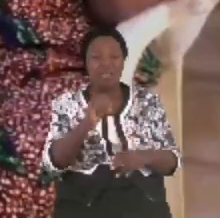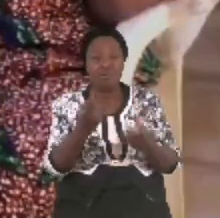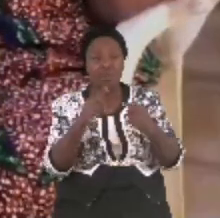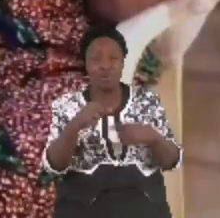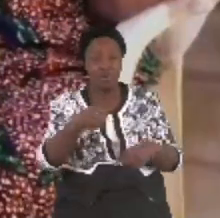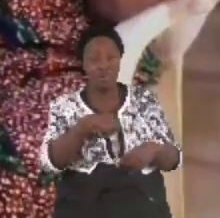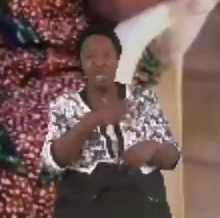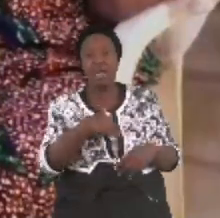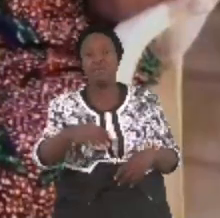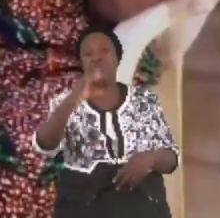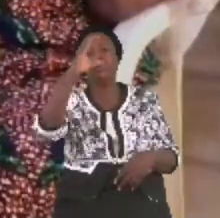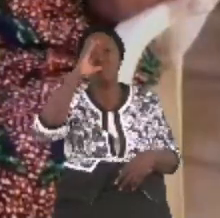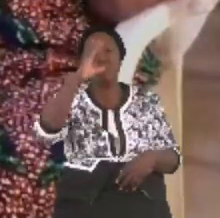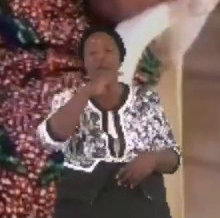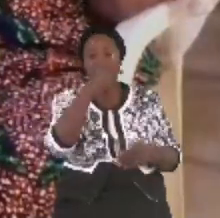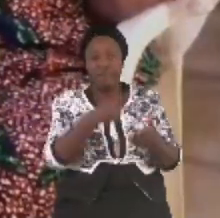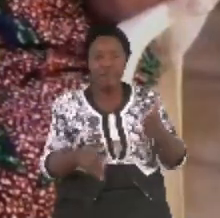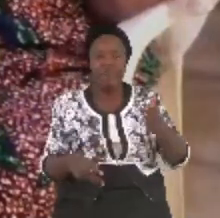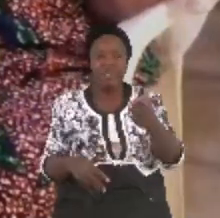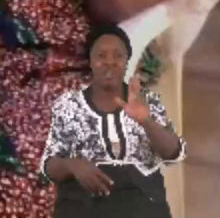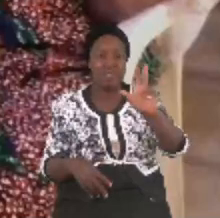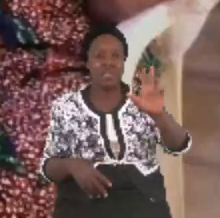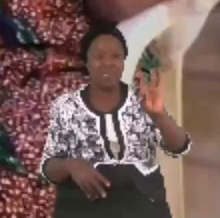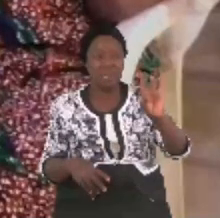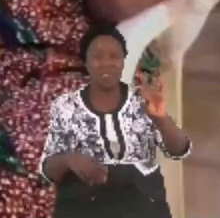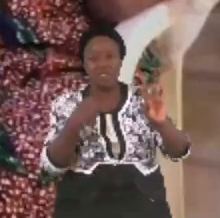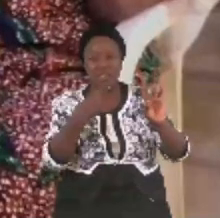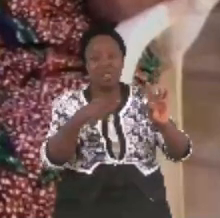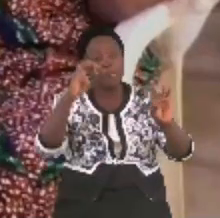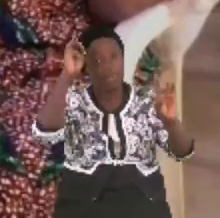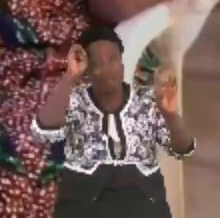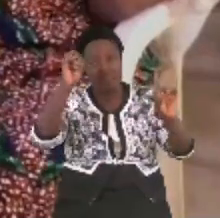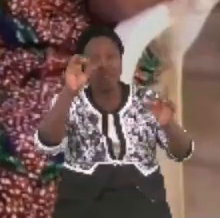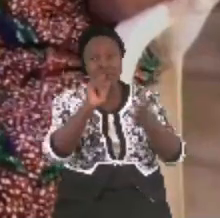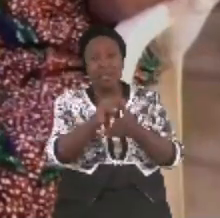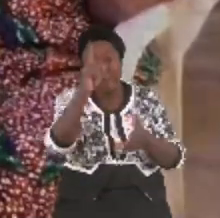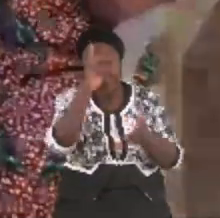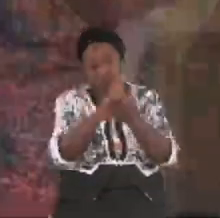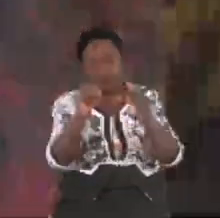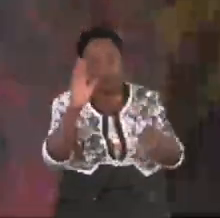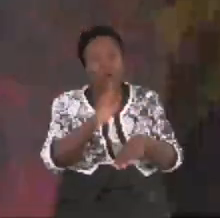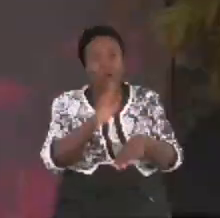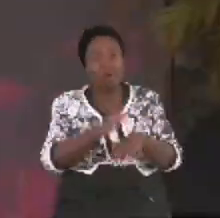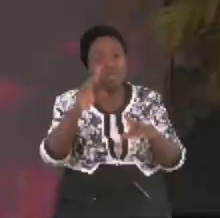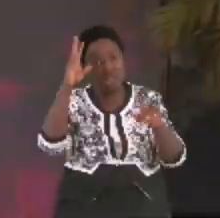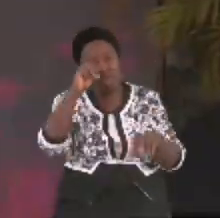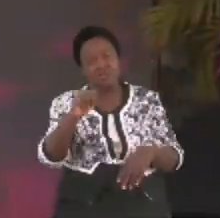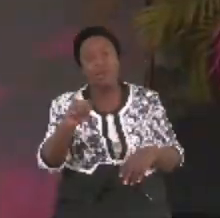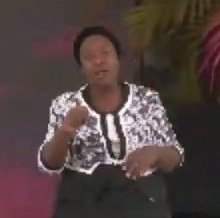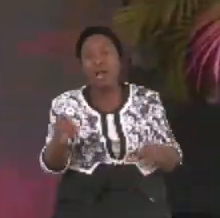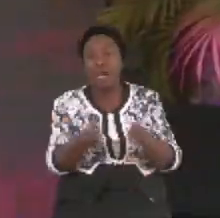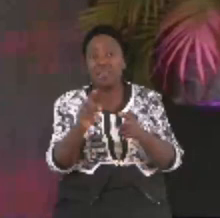boive. Verset 38, il dit, « Celui qui croit en moi,